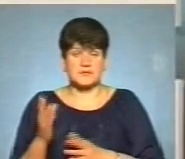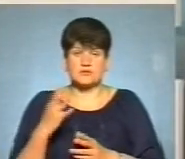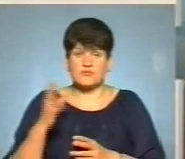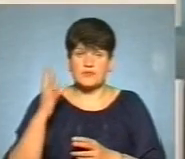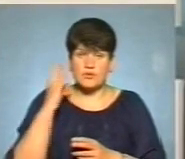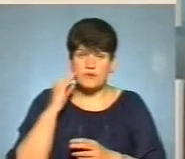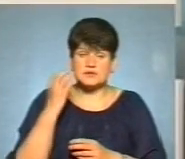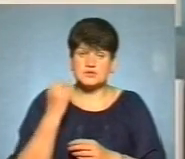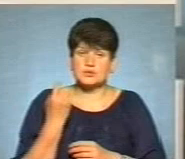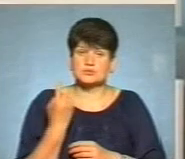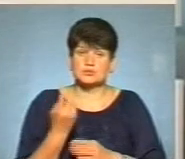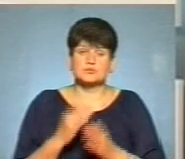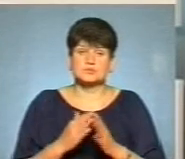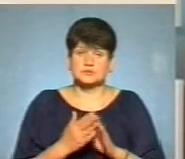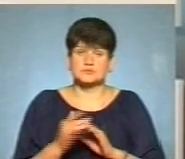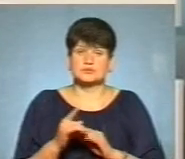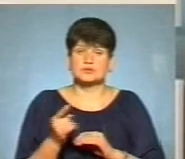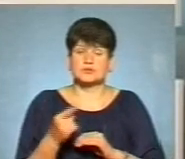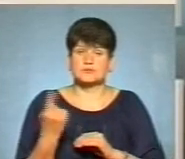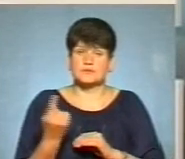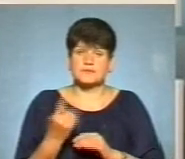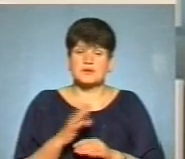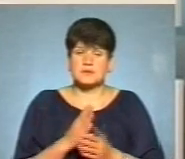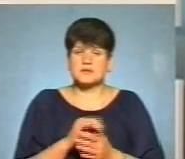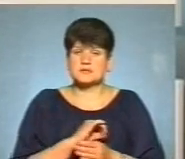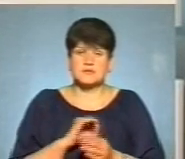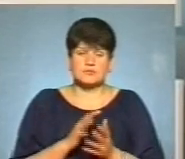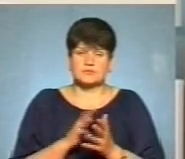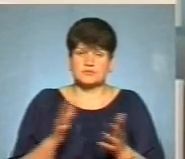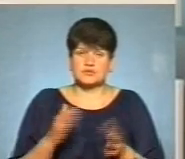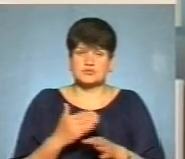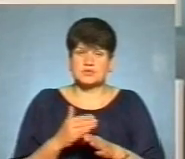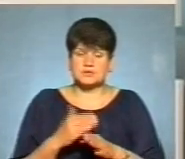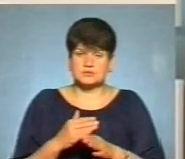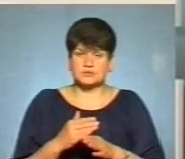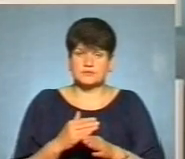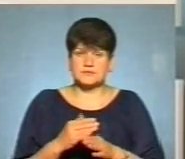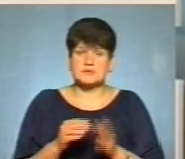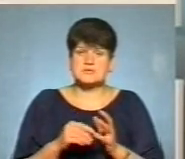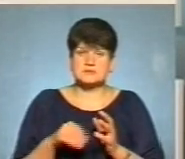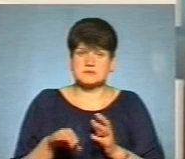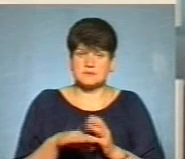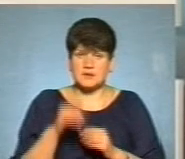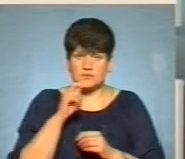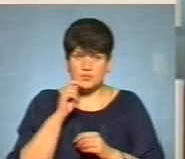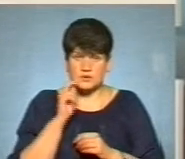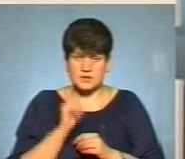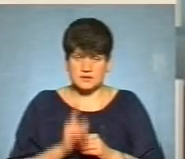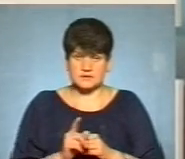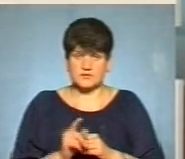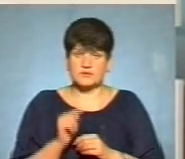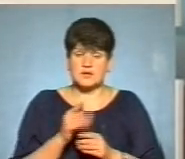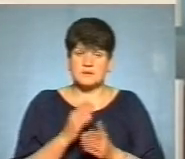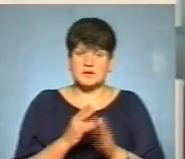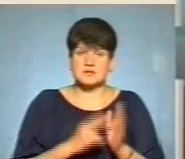врахувати ще одну обставину, що в Тернопільщина має найвищу частку продуктивних земель в Україні, вона